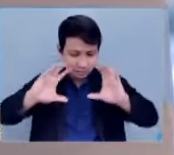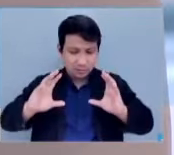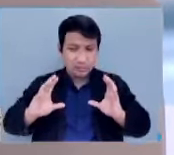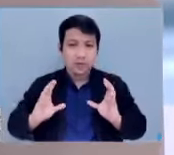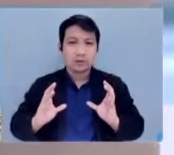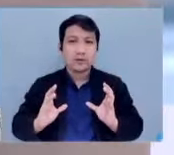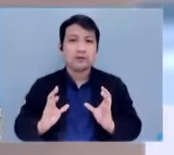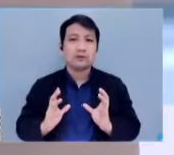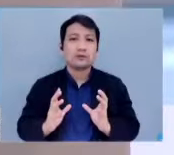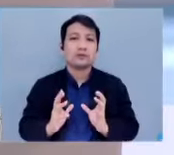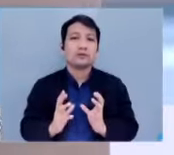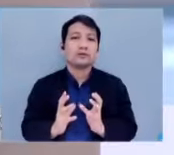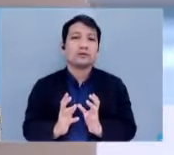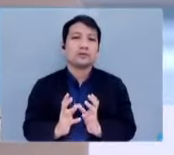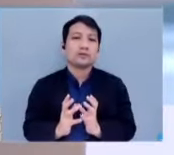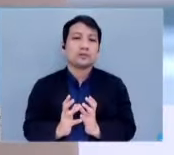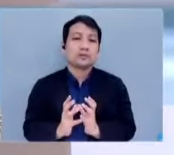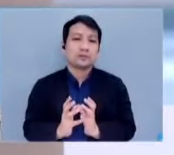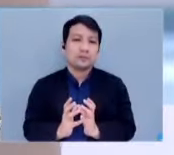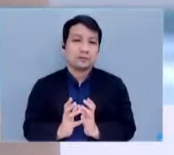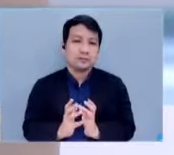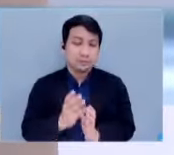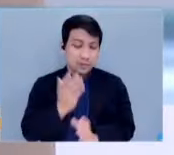mundo sa